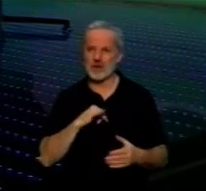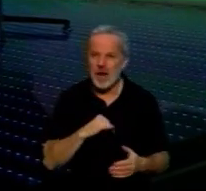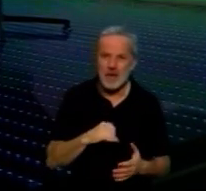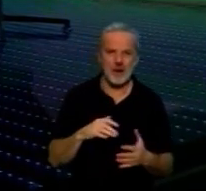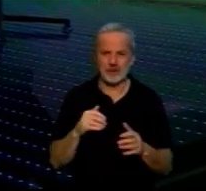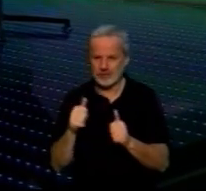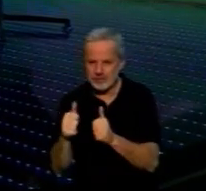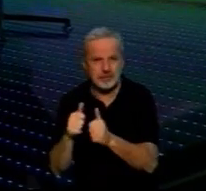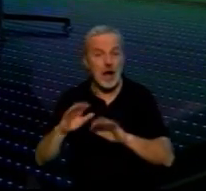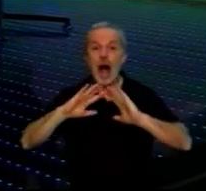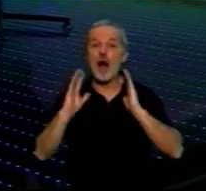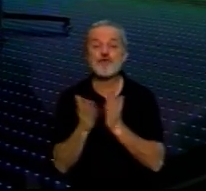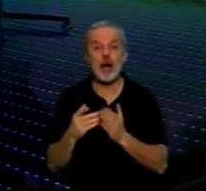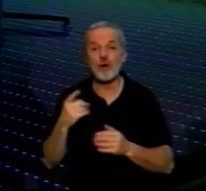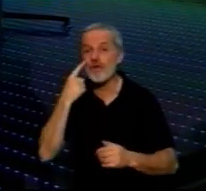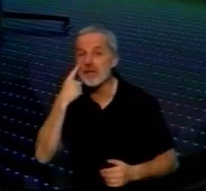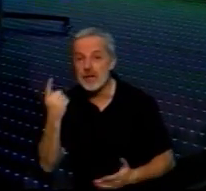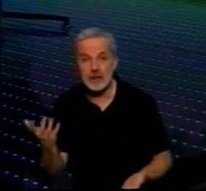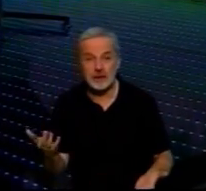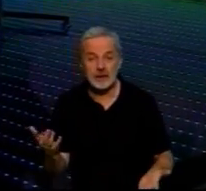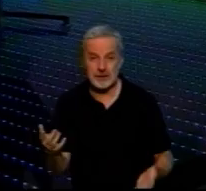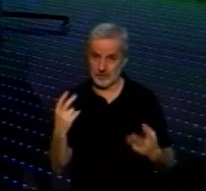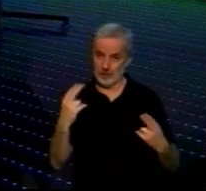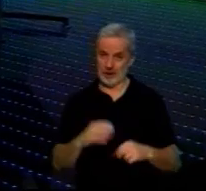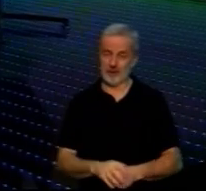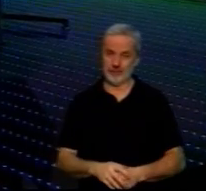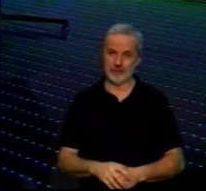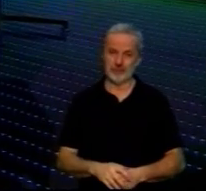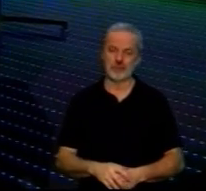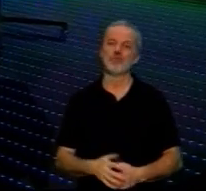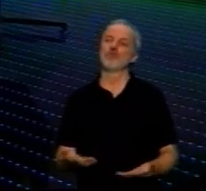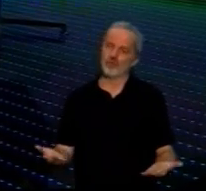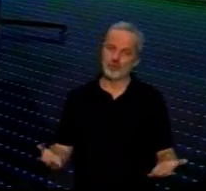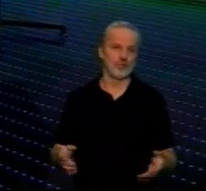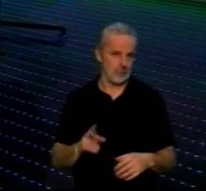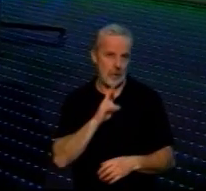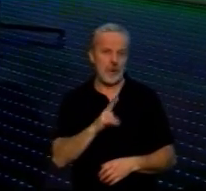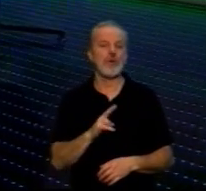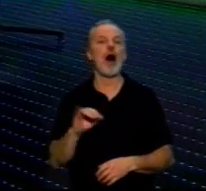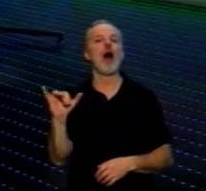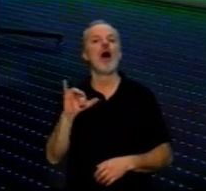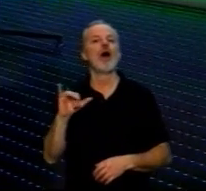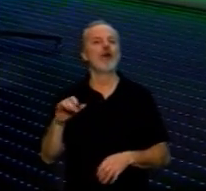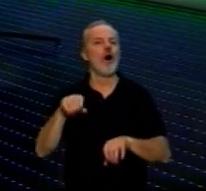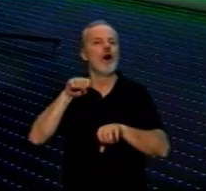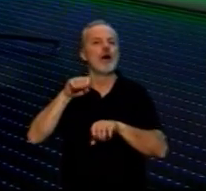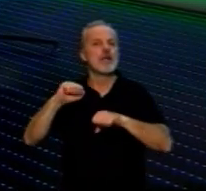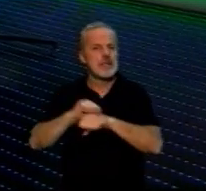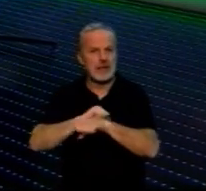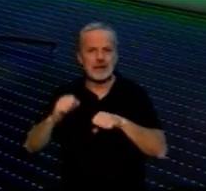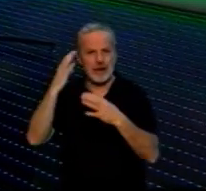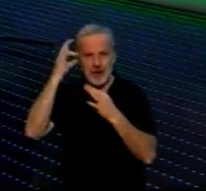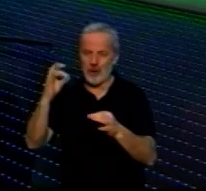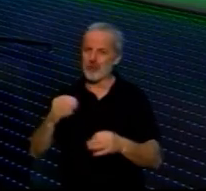síla. A vidí všechno. Tak zase myslím si, že někteří cyklisté, kteří jezdí silniční závody, by nesouhlasili, řekli by,